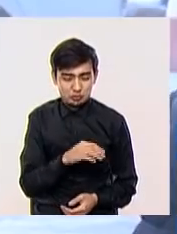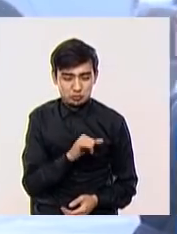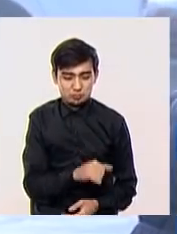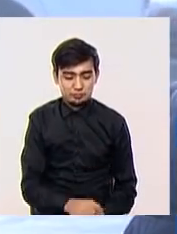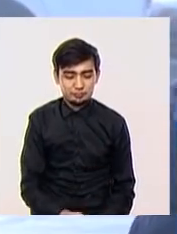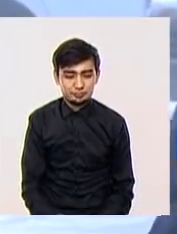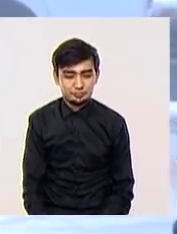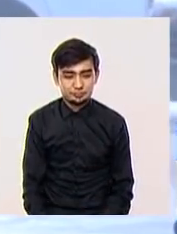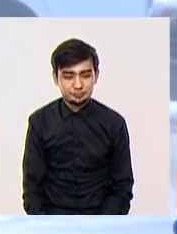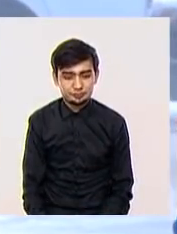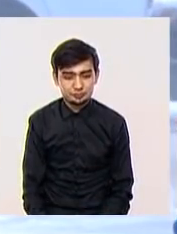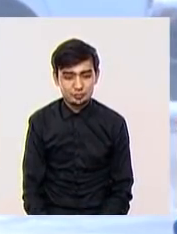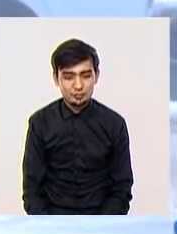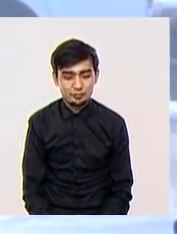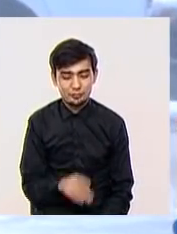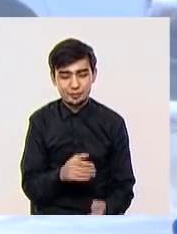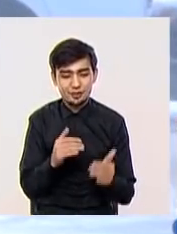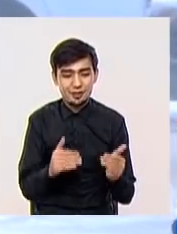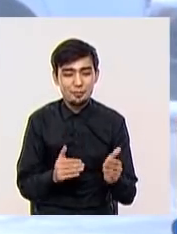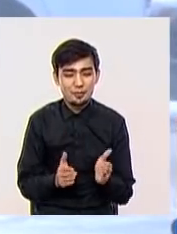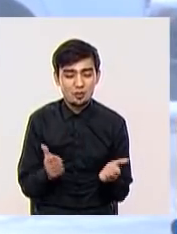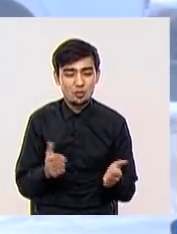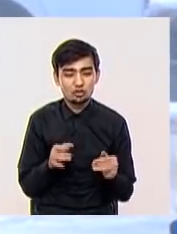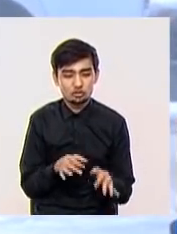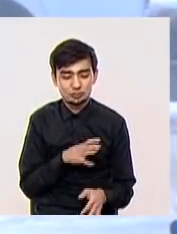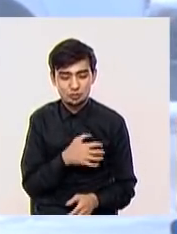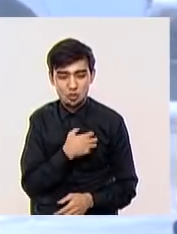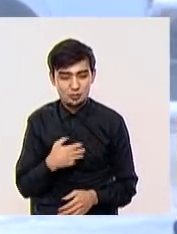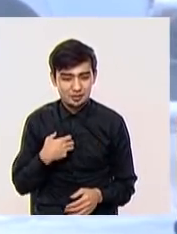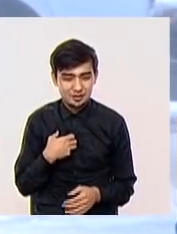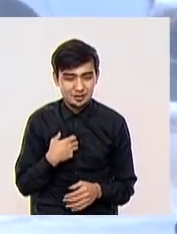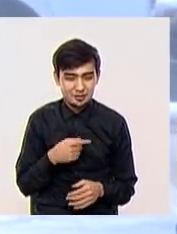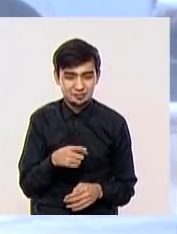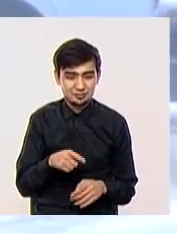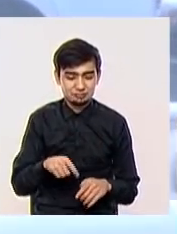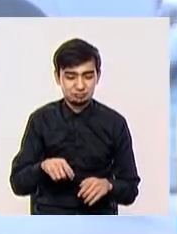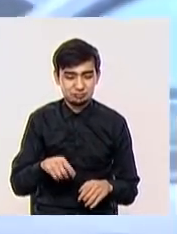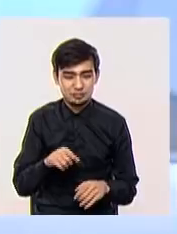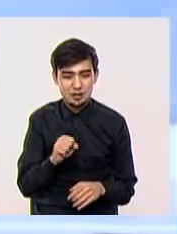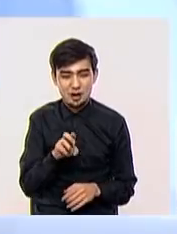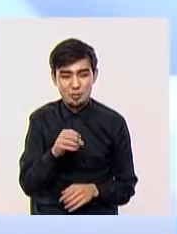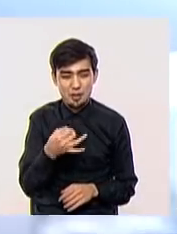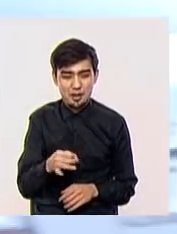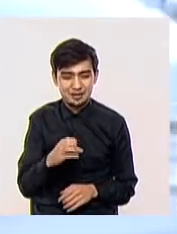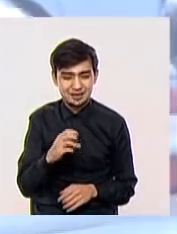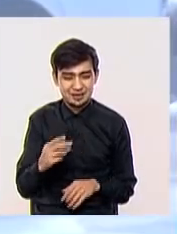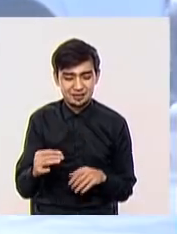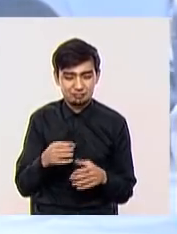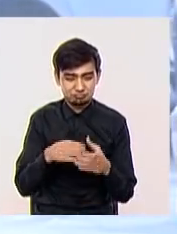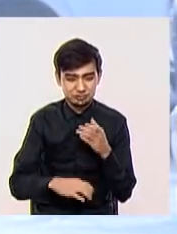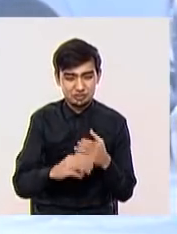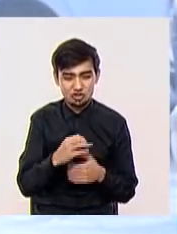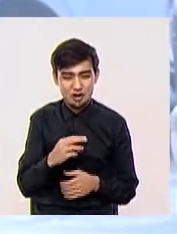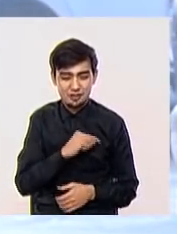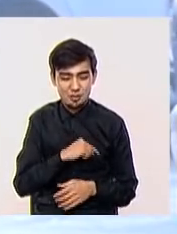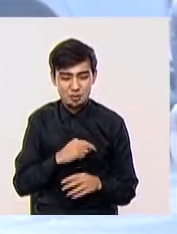Это было принято в рамках решения той согласительной комиссии, которая была во время аварии на шахте Абайская. И мы приняли